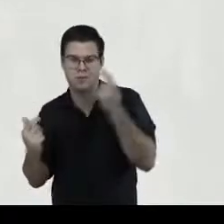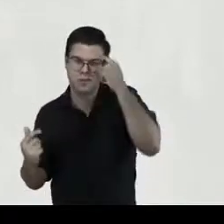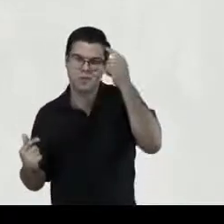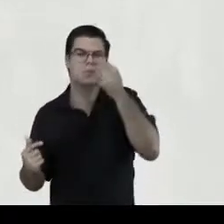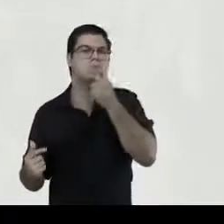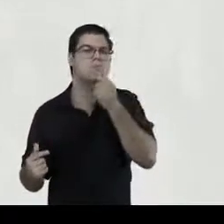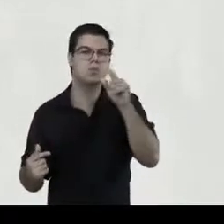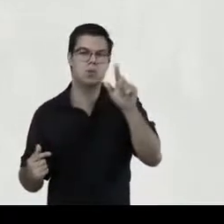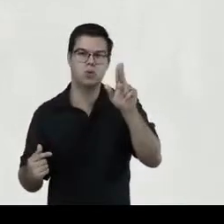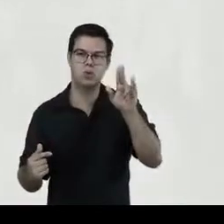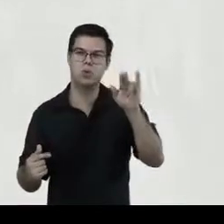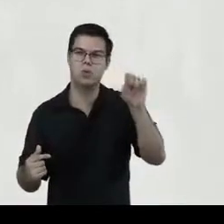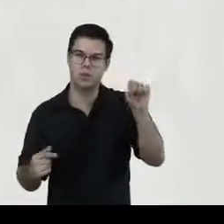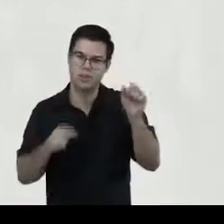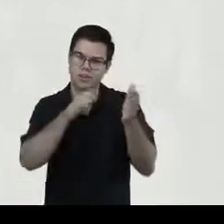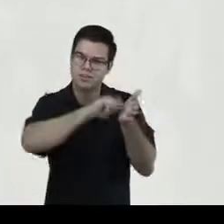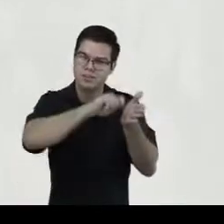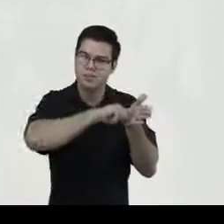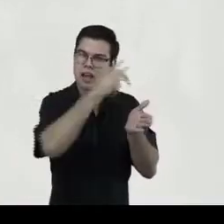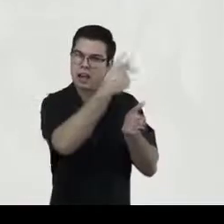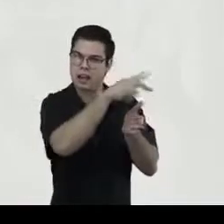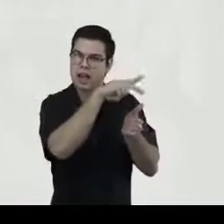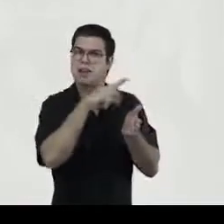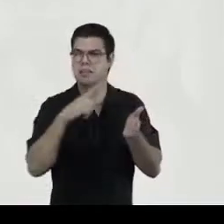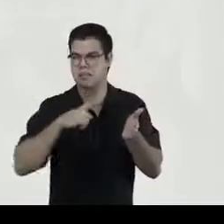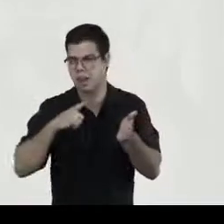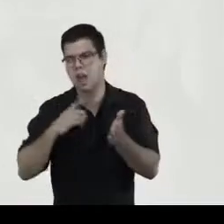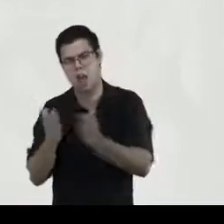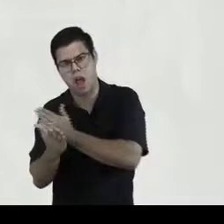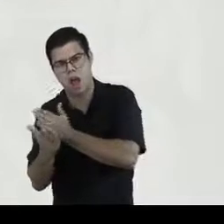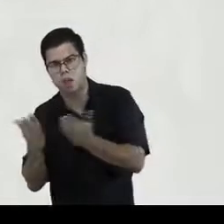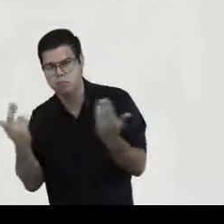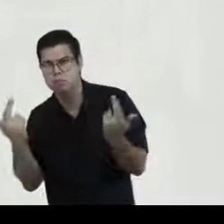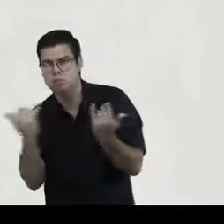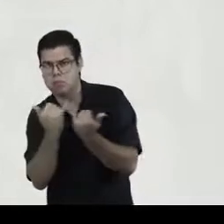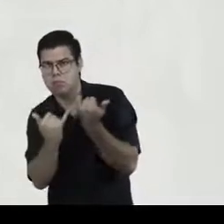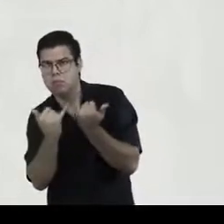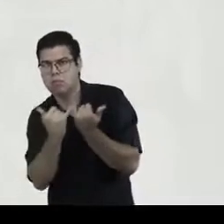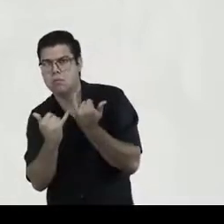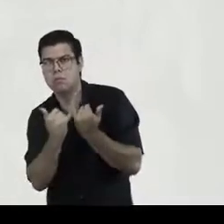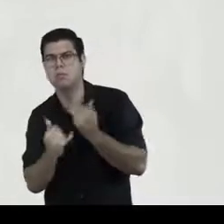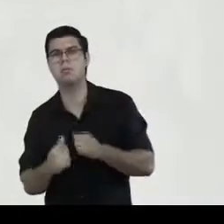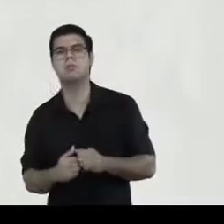caractères du fondeur parisien Claude Lamelle. Suivante.